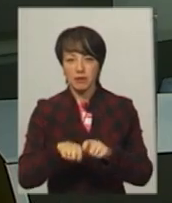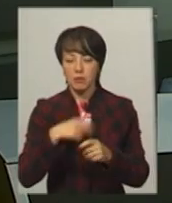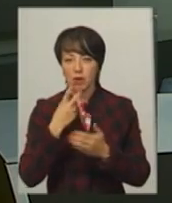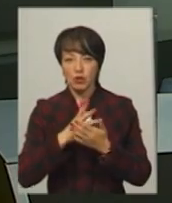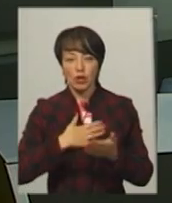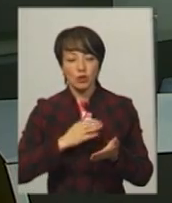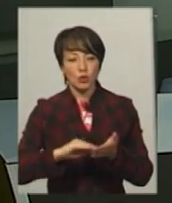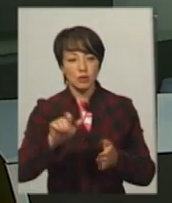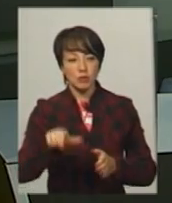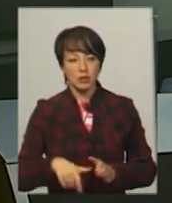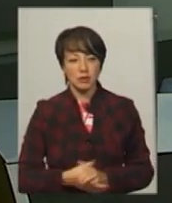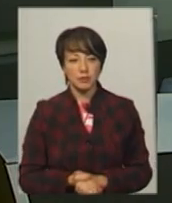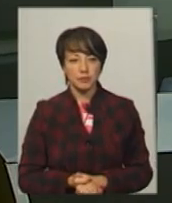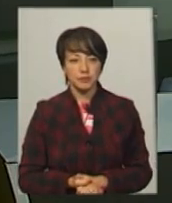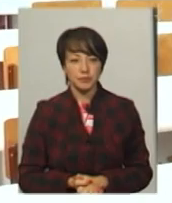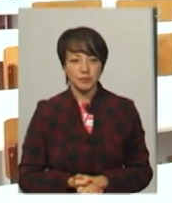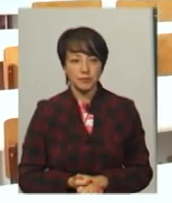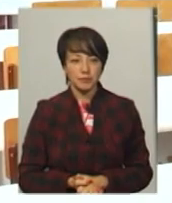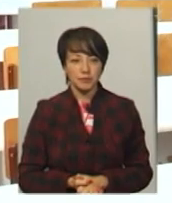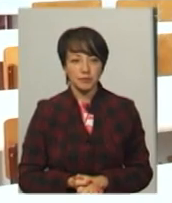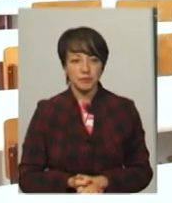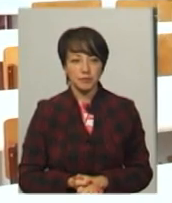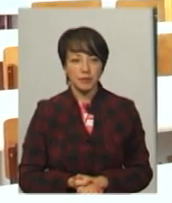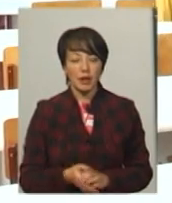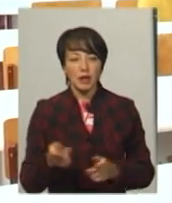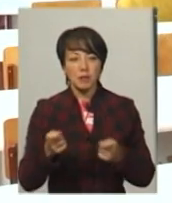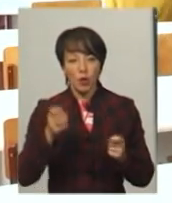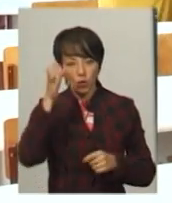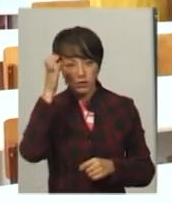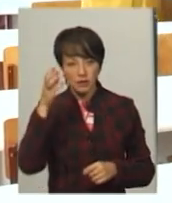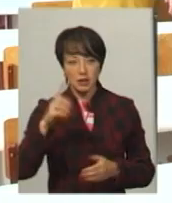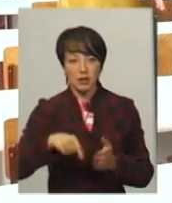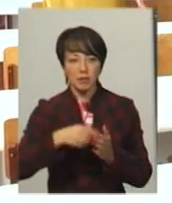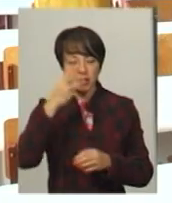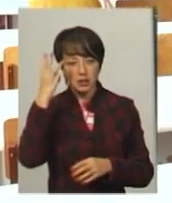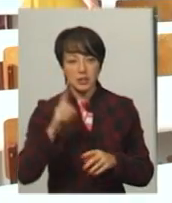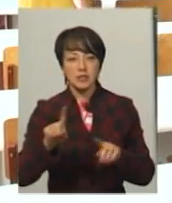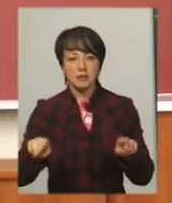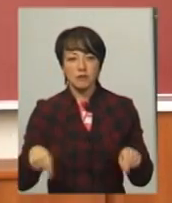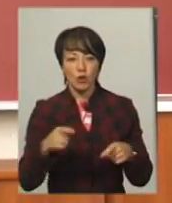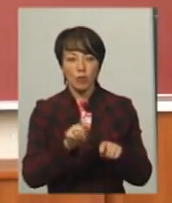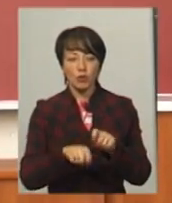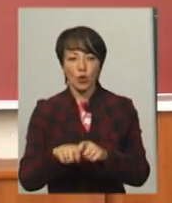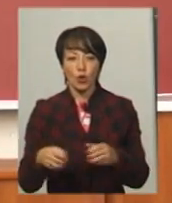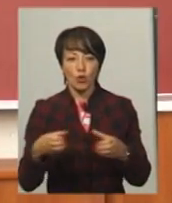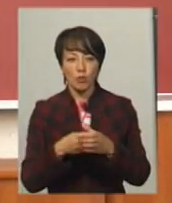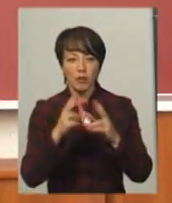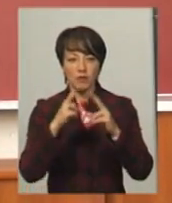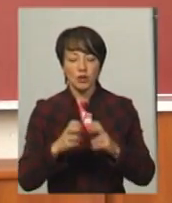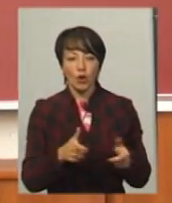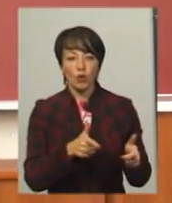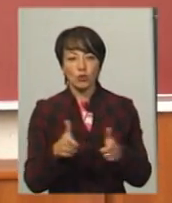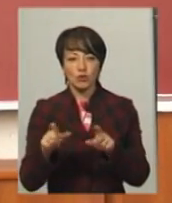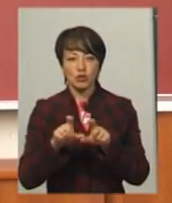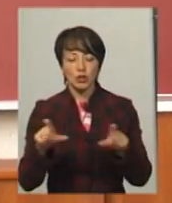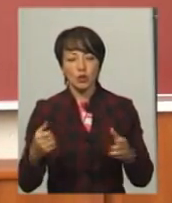бачила Анастасія Збродова. В департаменті освіти Хмельницького створена моніторингова група, яка вивчає готовність шкіл до